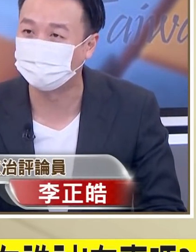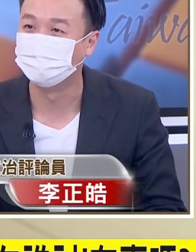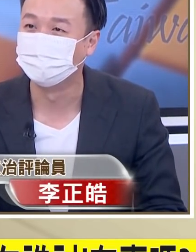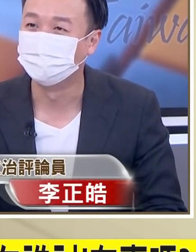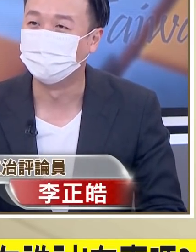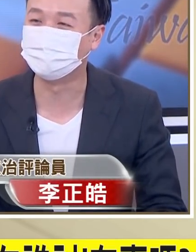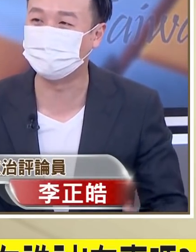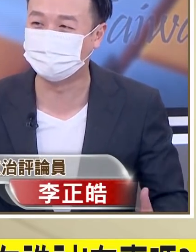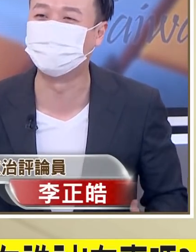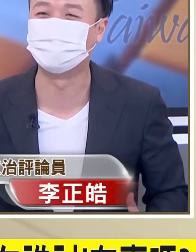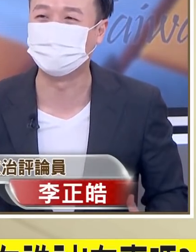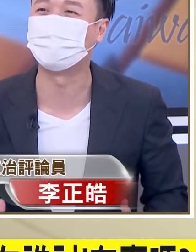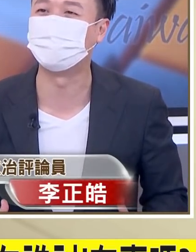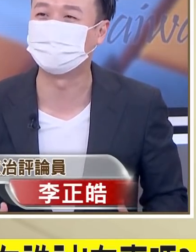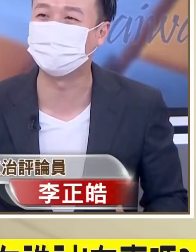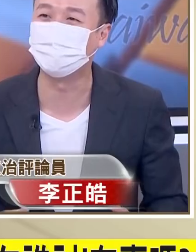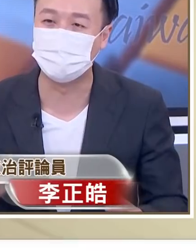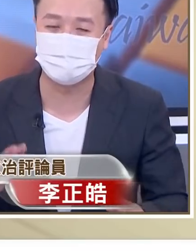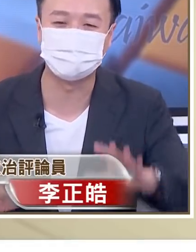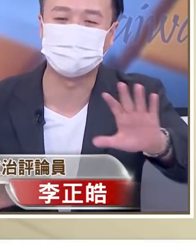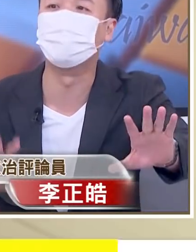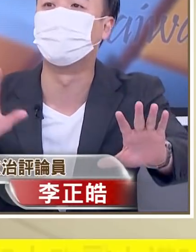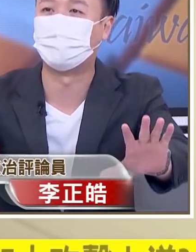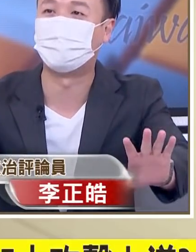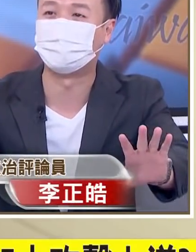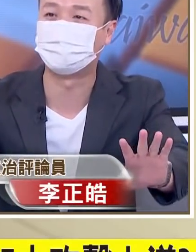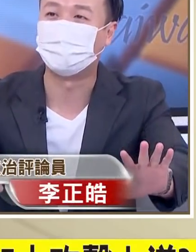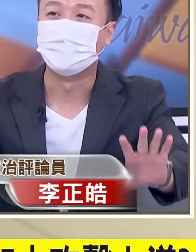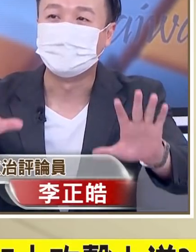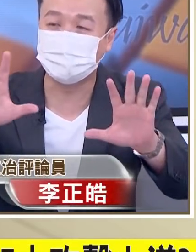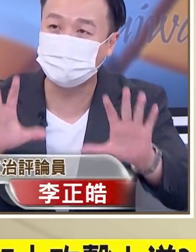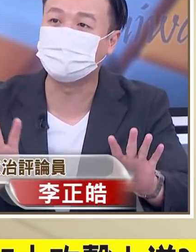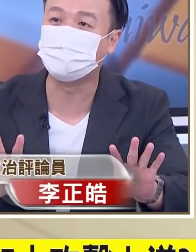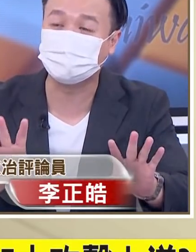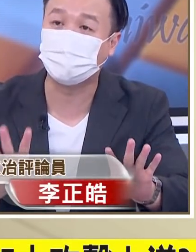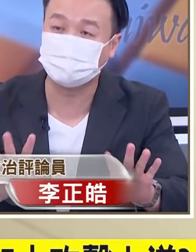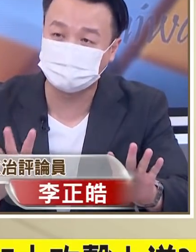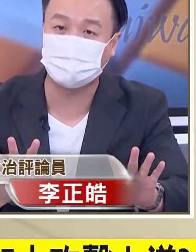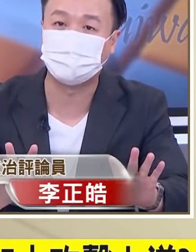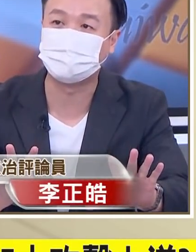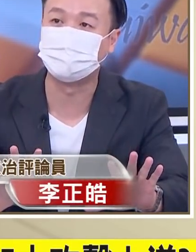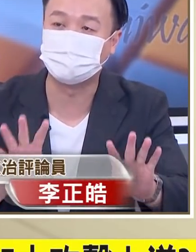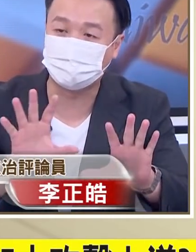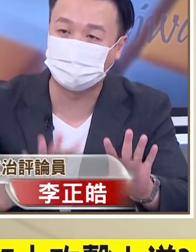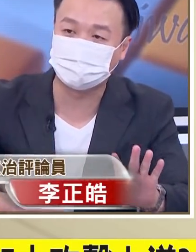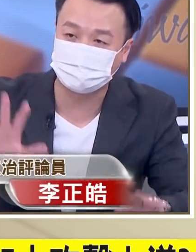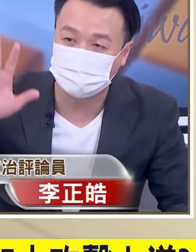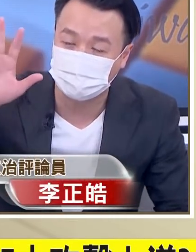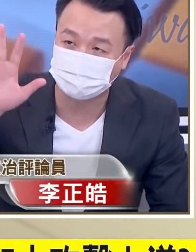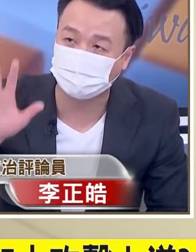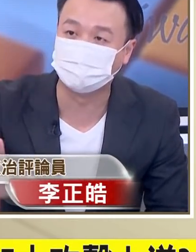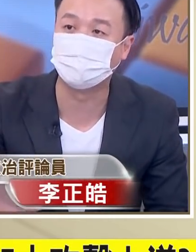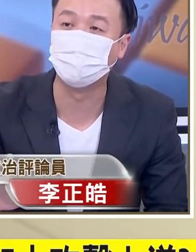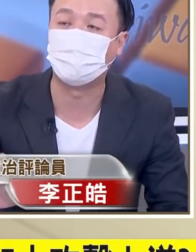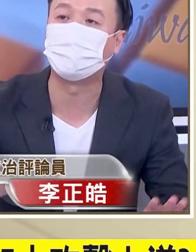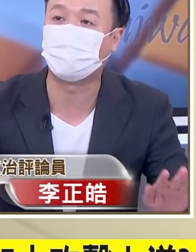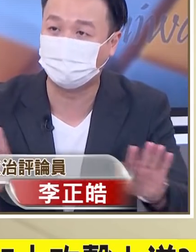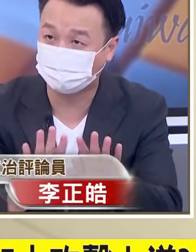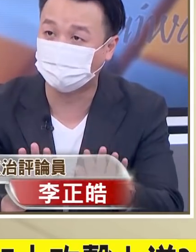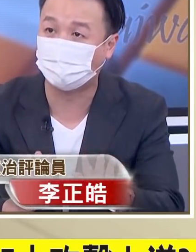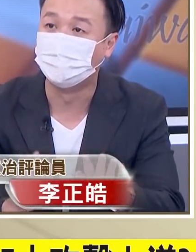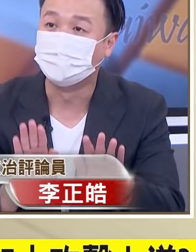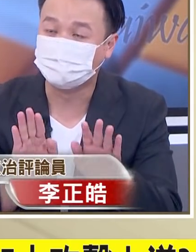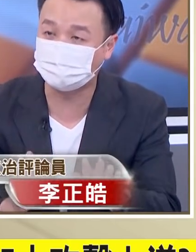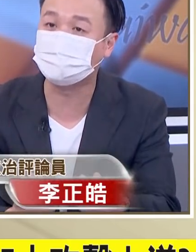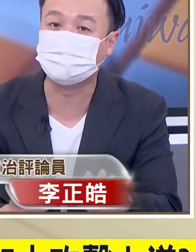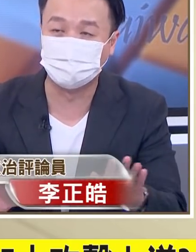雅的量。 是啊。 哦，这件事情压力比较大，因为我们本来是各500万嘛，对不对？那变成是说高端要加把劲哦，要把联雅少的这500万